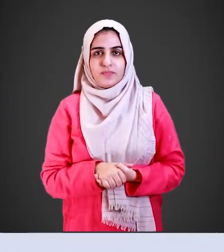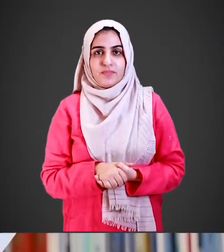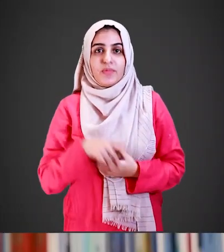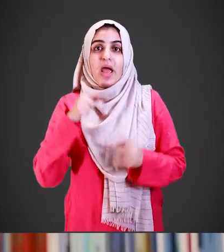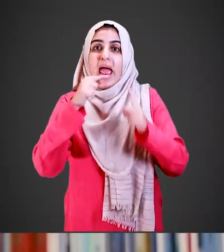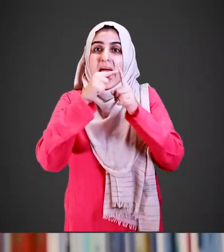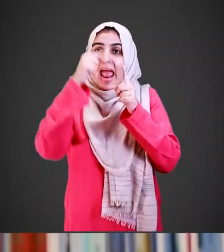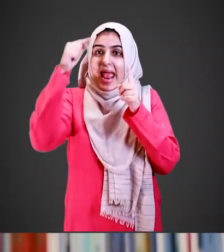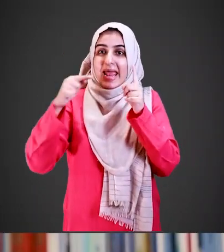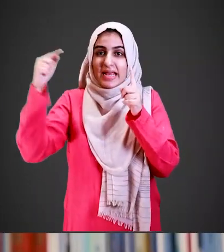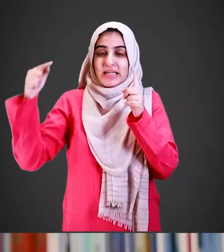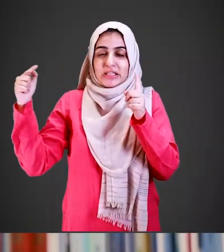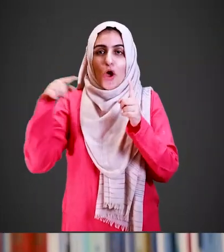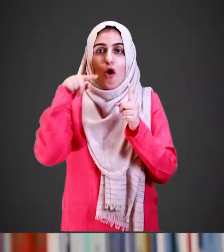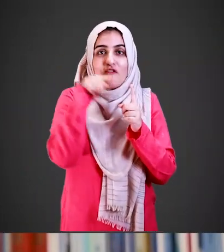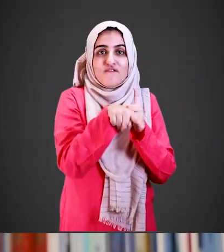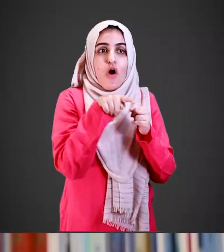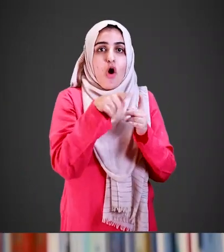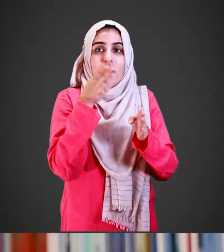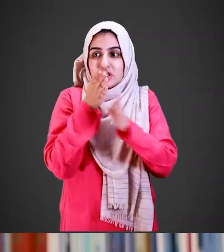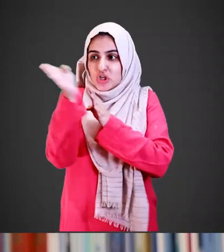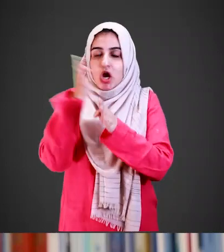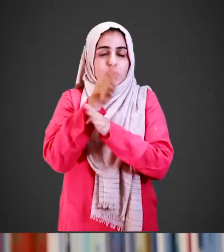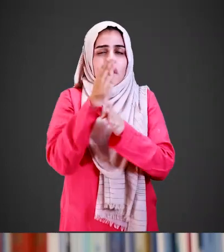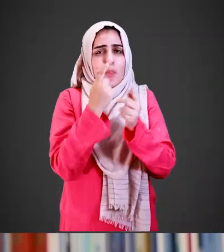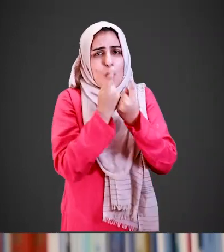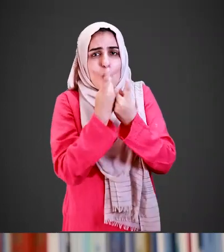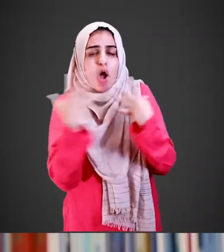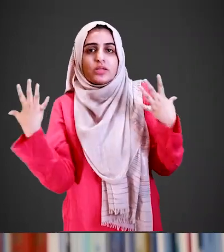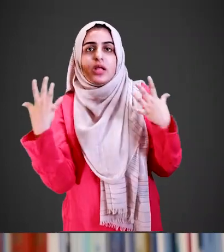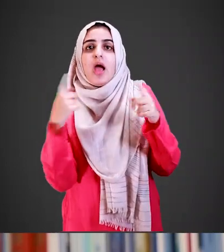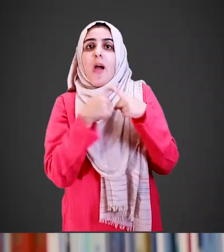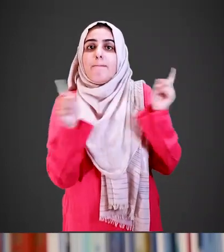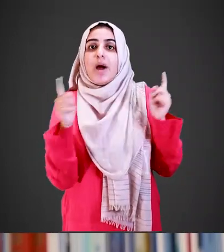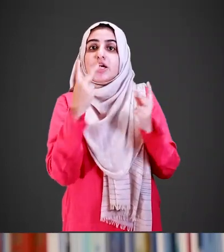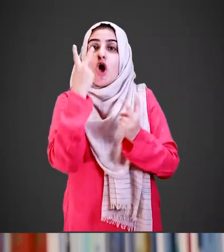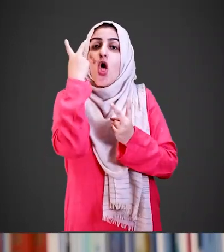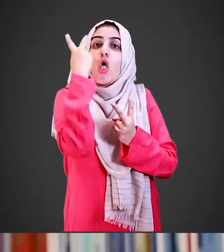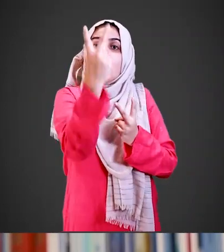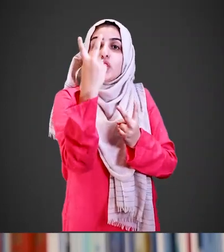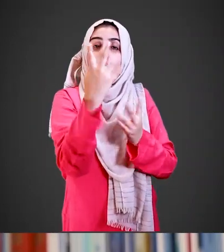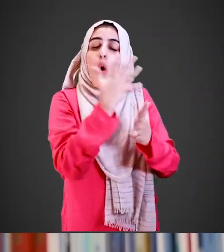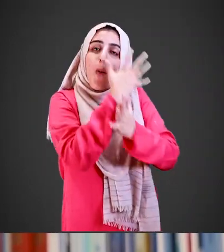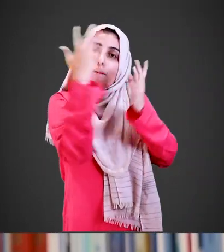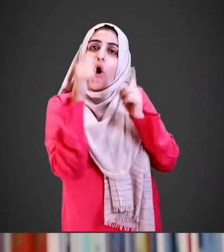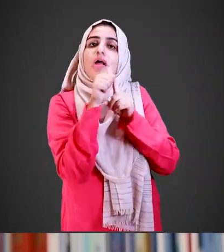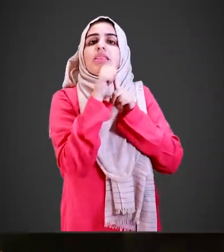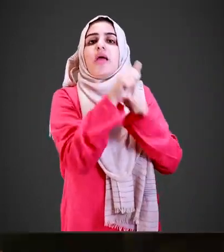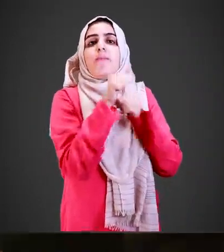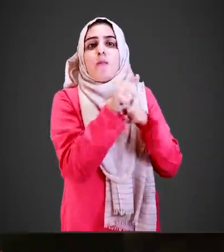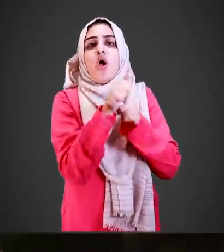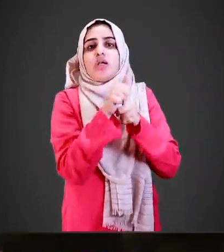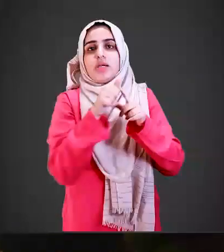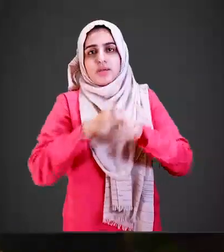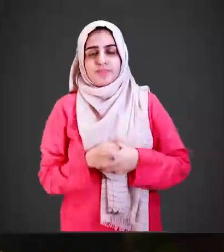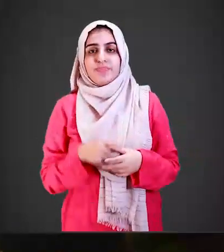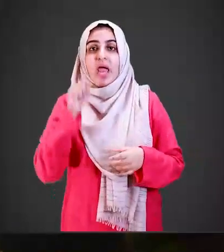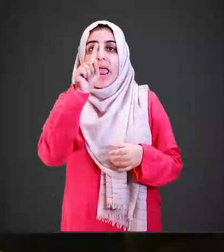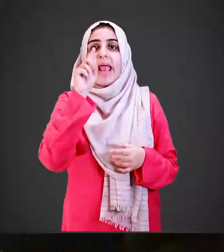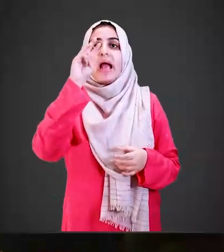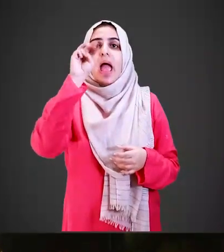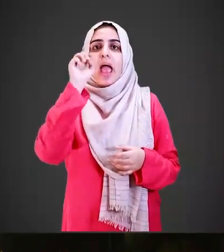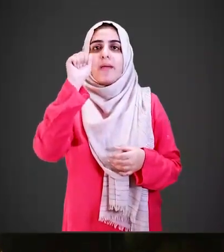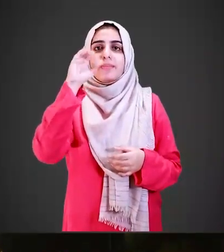अब इकनॉमिक्स की जो बहुत सारी शाखें हैं, लेकिन दो फंडामेंटल या बुनियादी तौर पे बहुत इम्पॉर्टेंट हैं, जिनमें एक